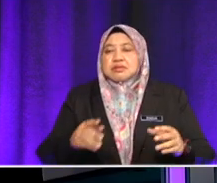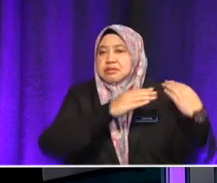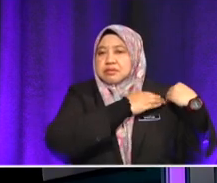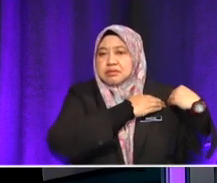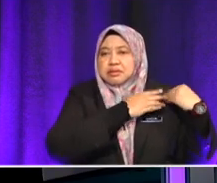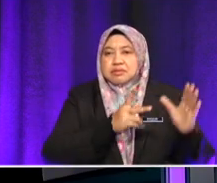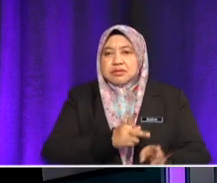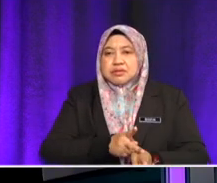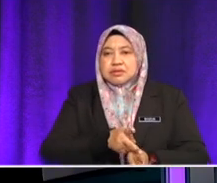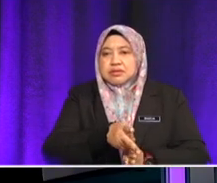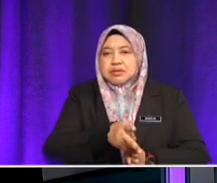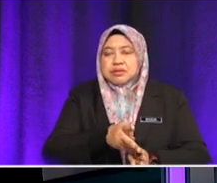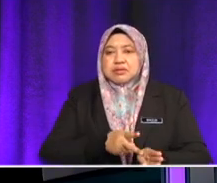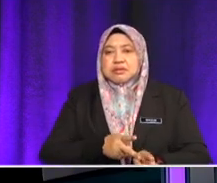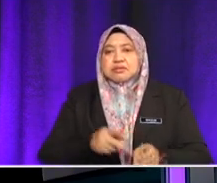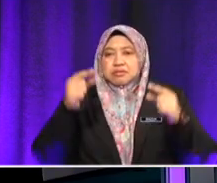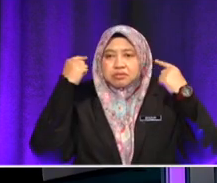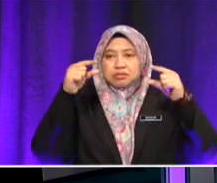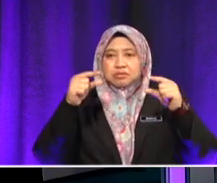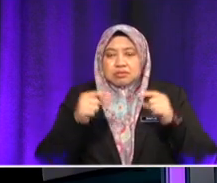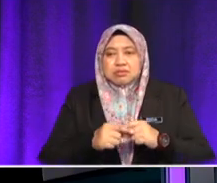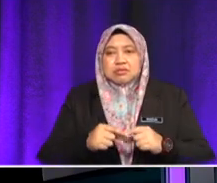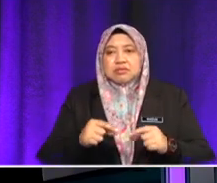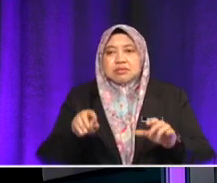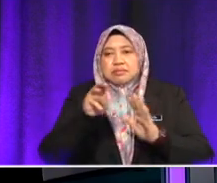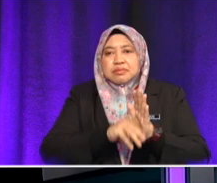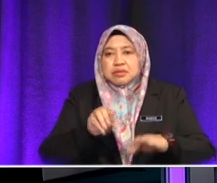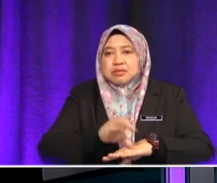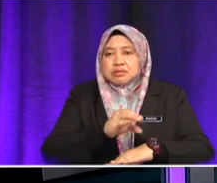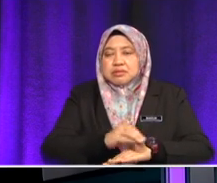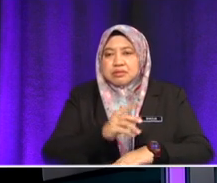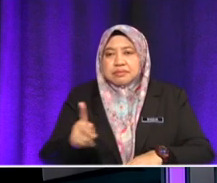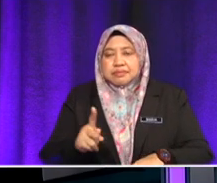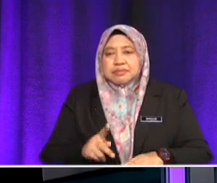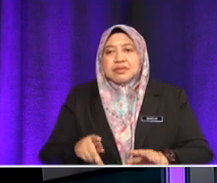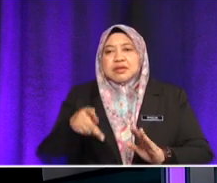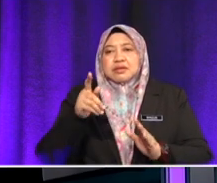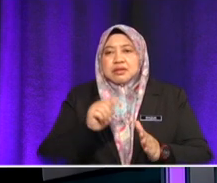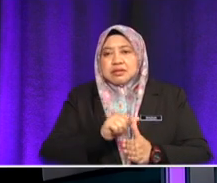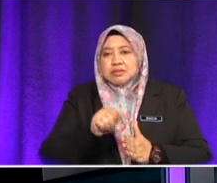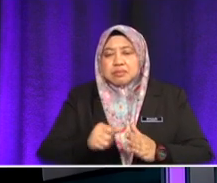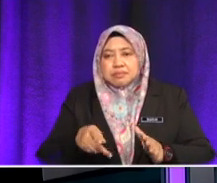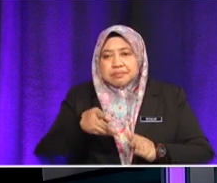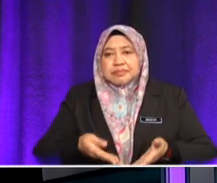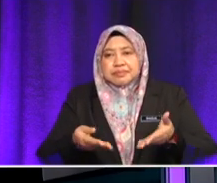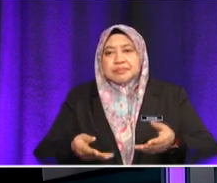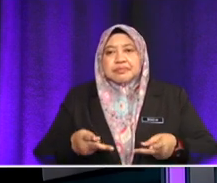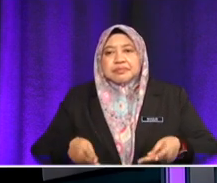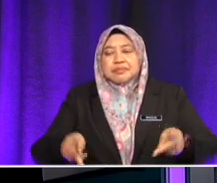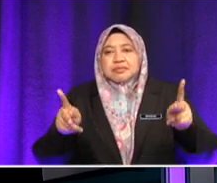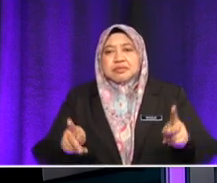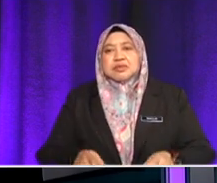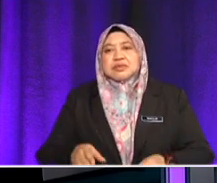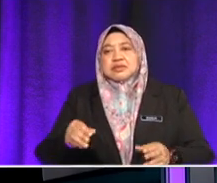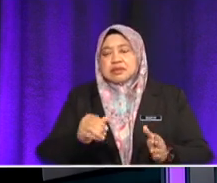profesional bermaksud guru menggunakan ataupun memberi peluang kepada murid secara